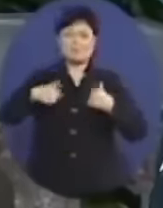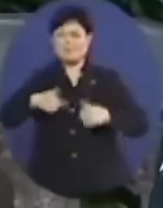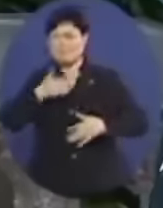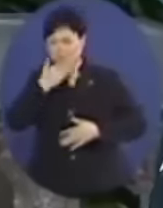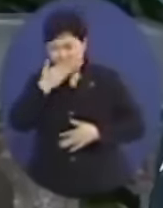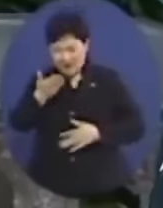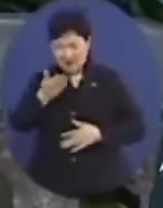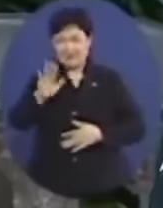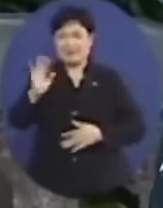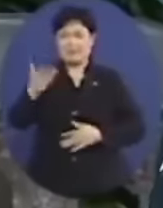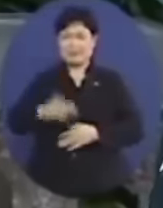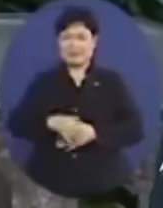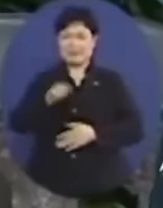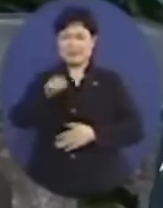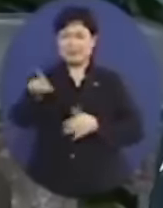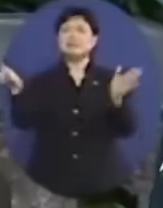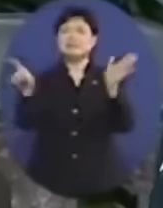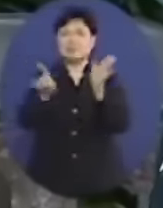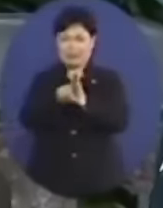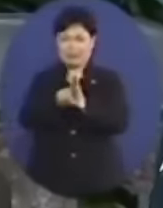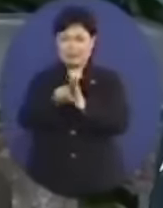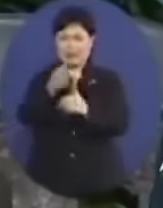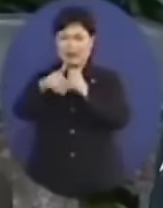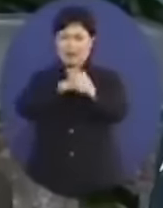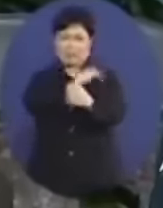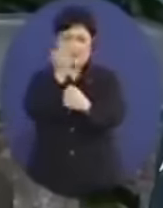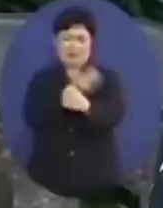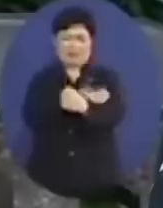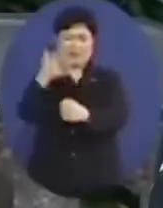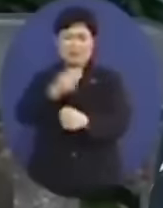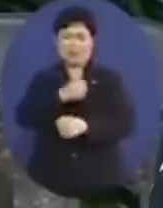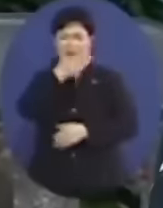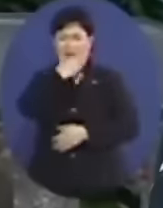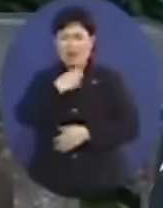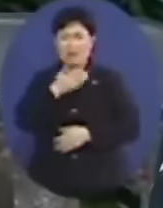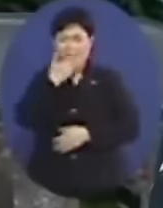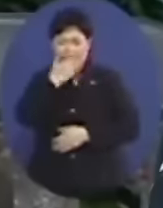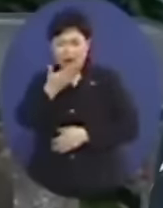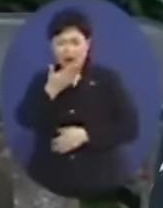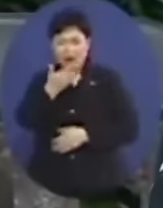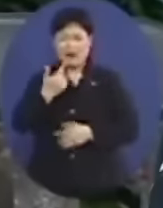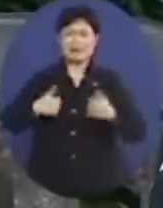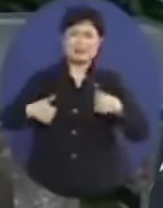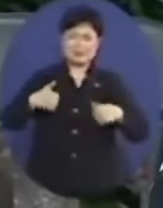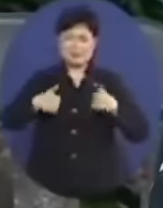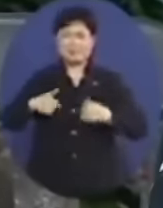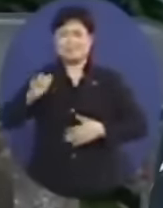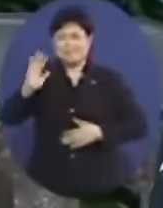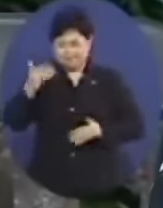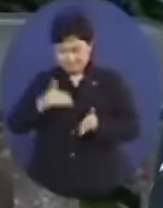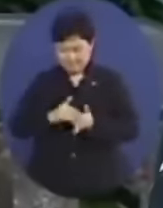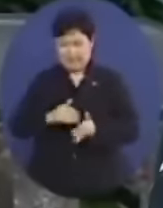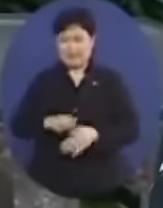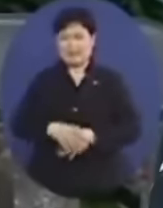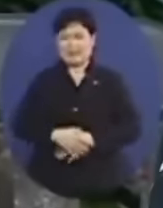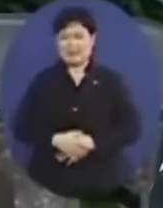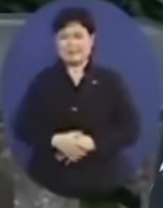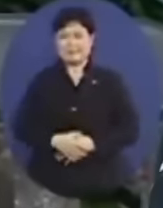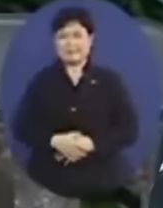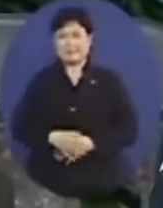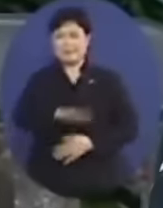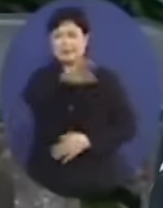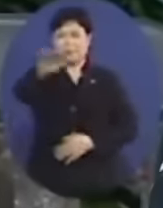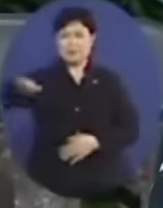아멘 그것이 신앙인 것입니다 하나님의 능력으로 행복해지고 기뻐지는 것입니다 아멘